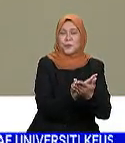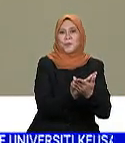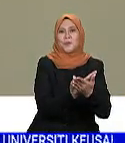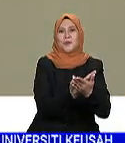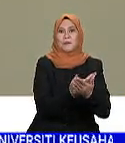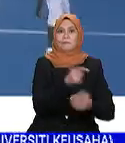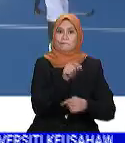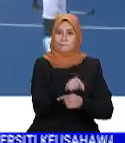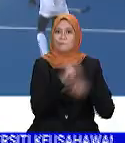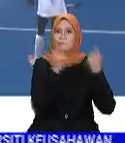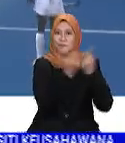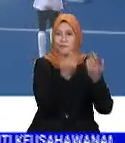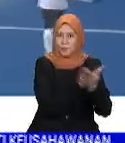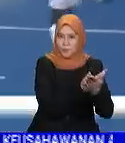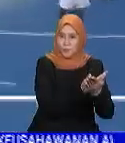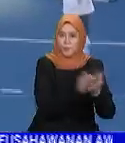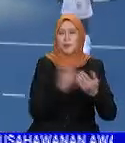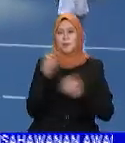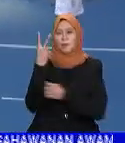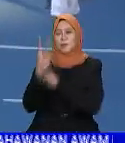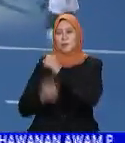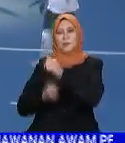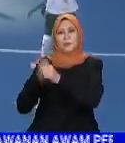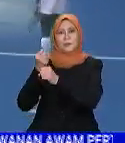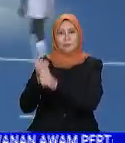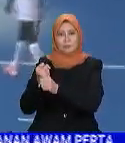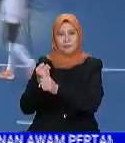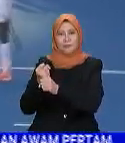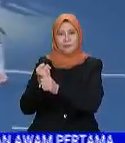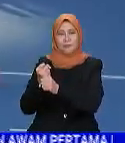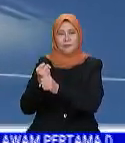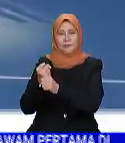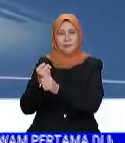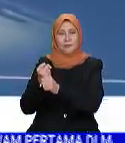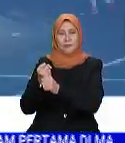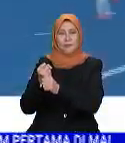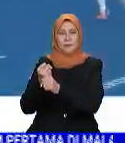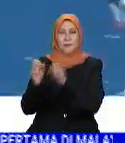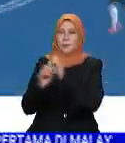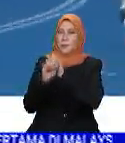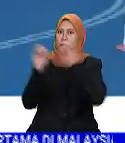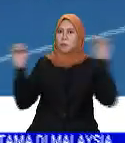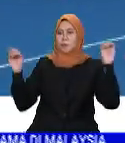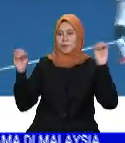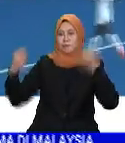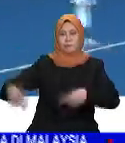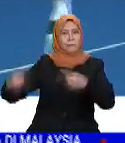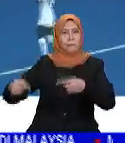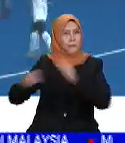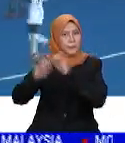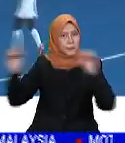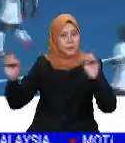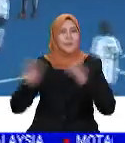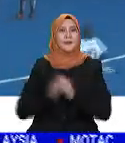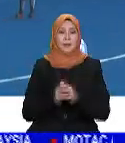pasukan baru nih kita 2 tahun kita tidak ada mau menyapa pelawanan dan